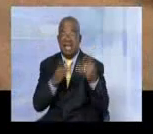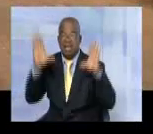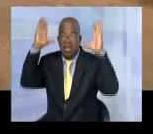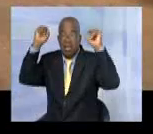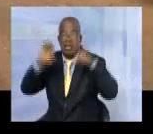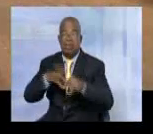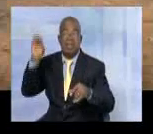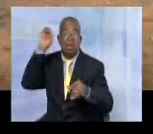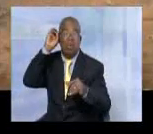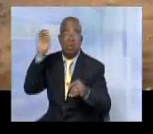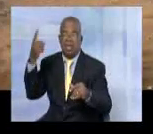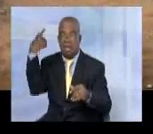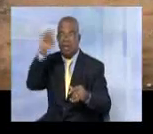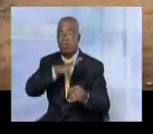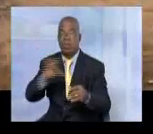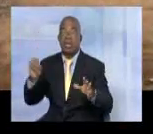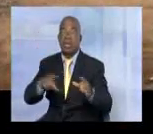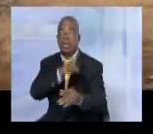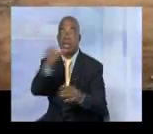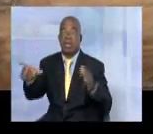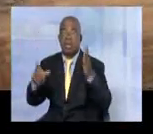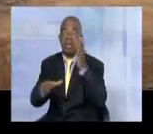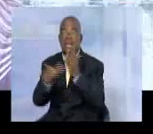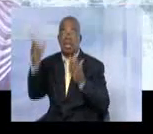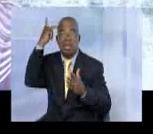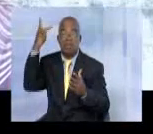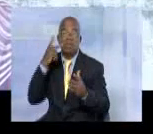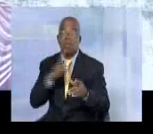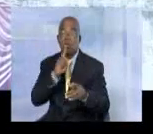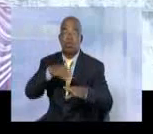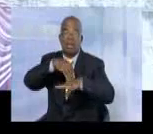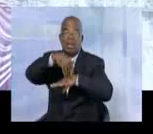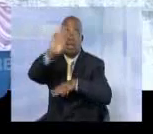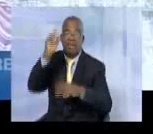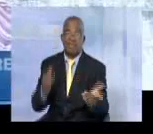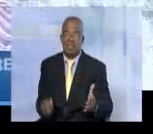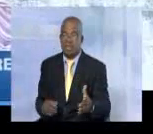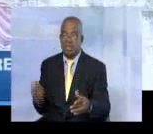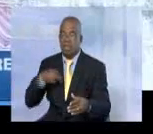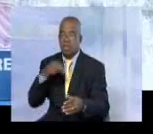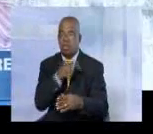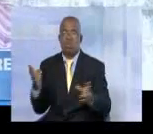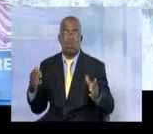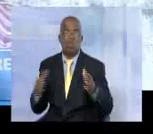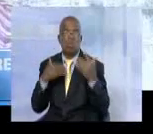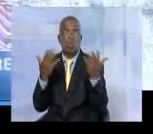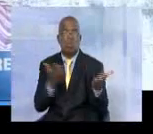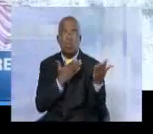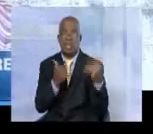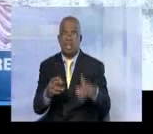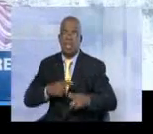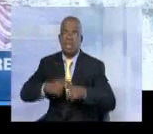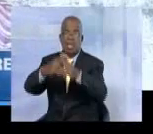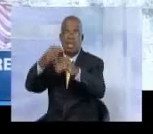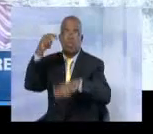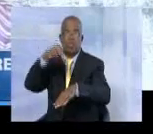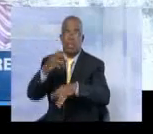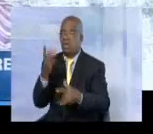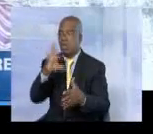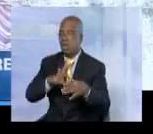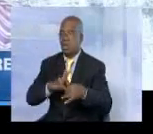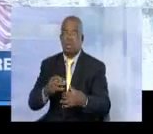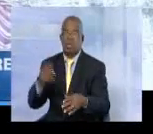voir enfin leur rêve se réaliser. Nous attendons la nomination du sous-préfet, ça va apporter beaucoup. Et